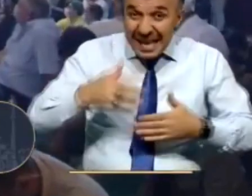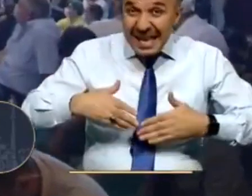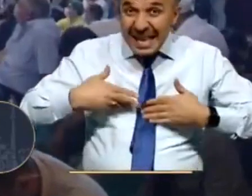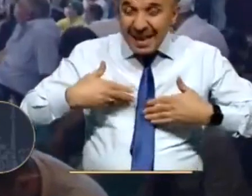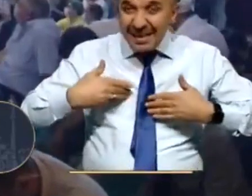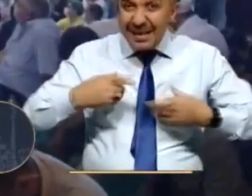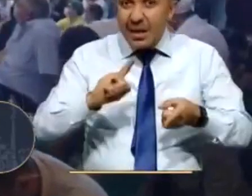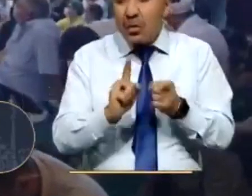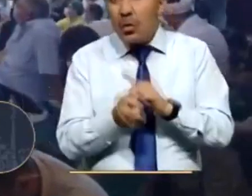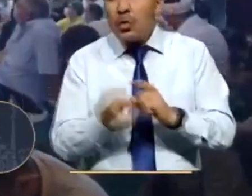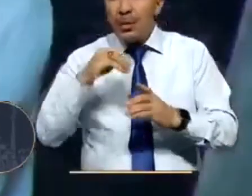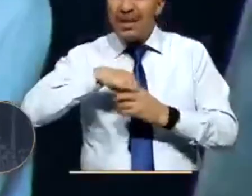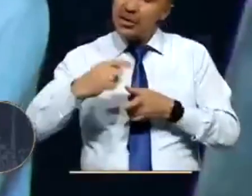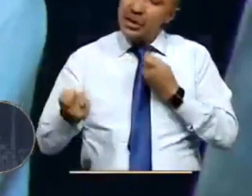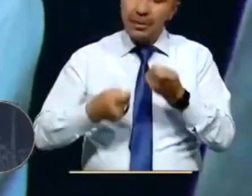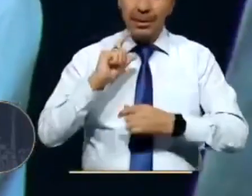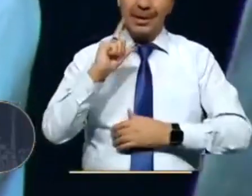gayret etmeliyiz.